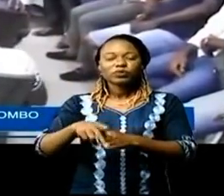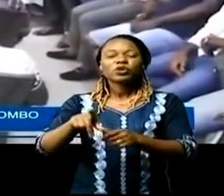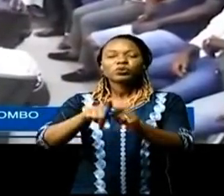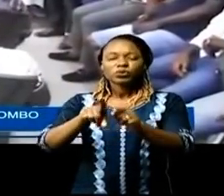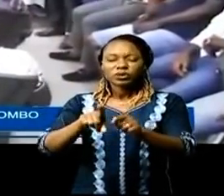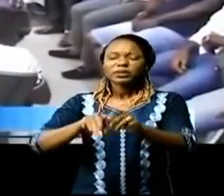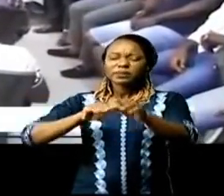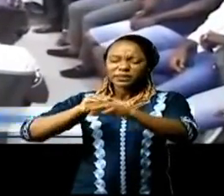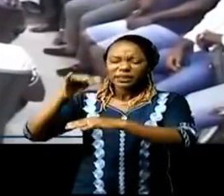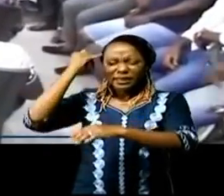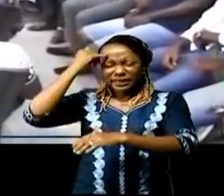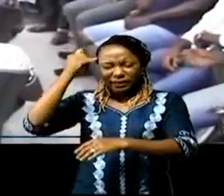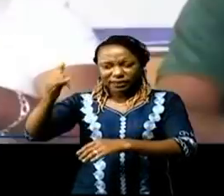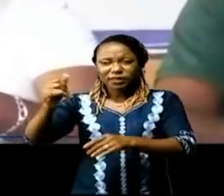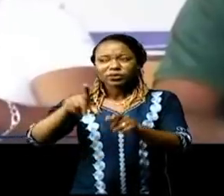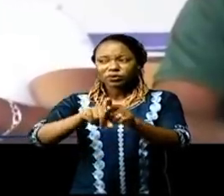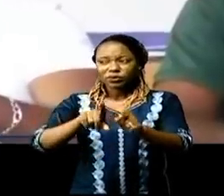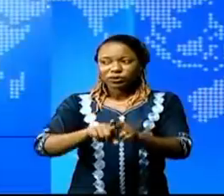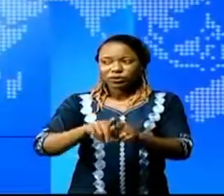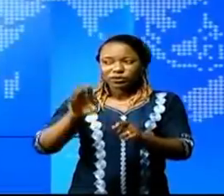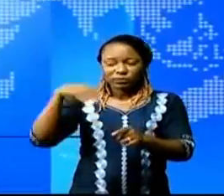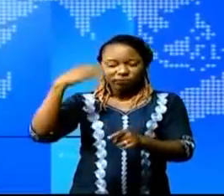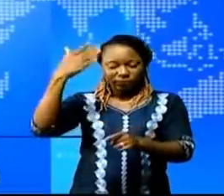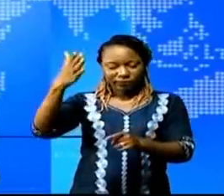a martelé le président.